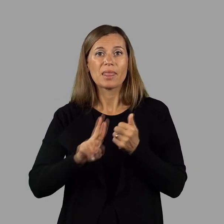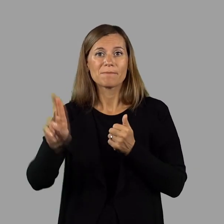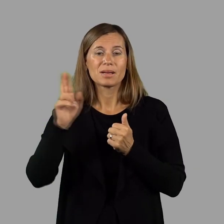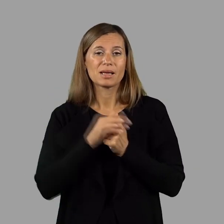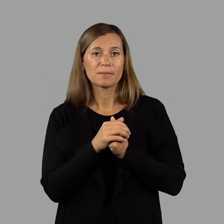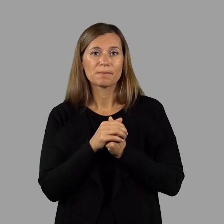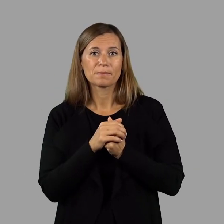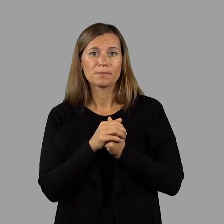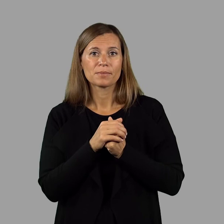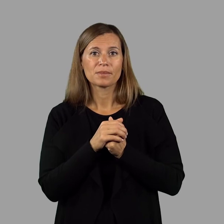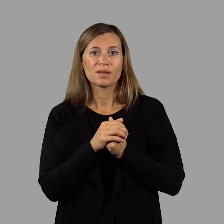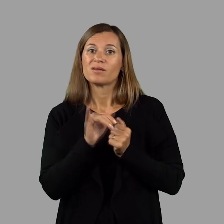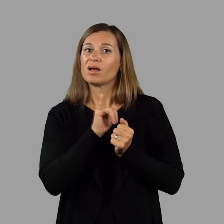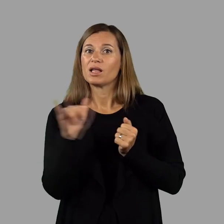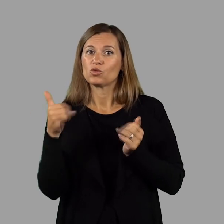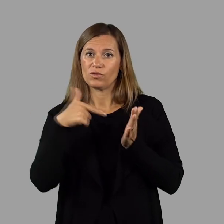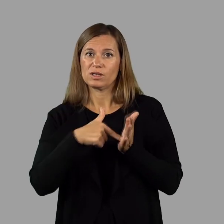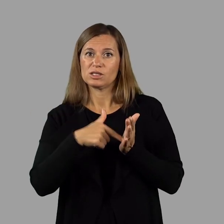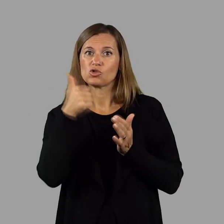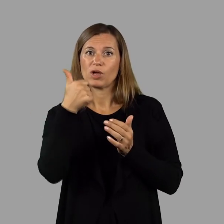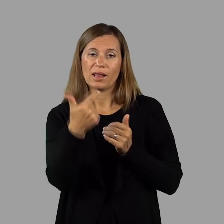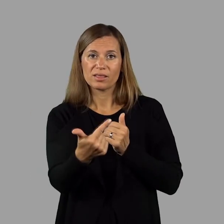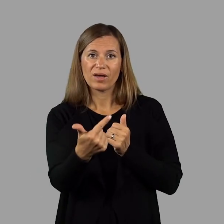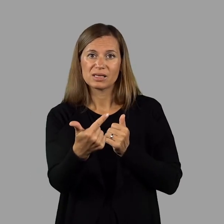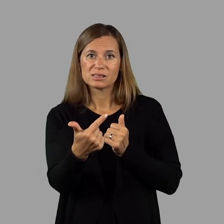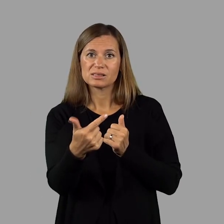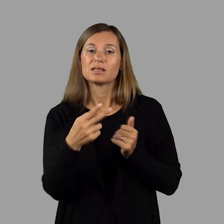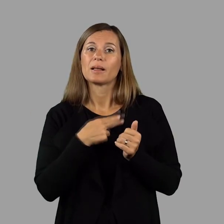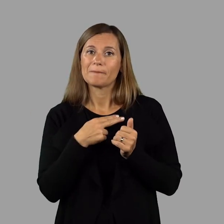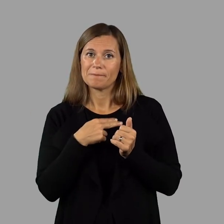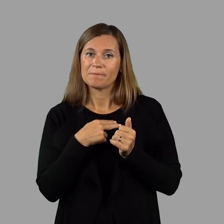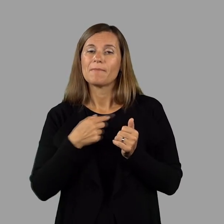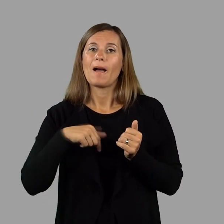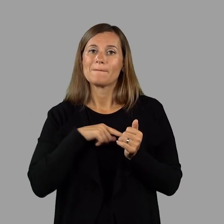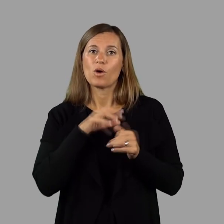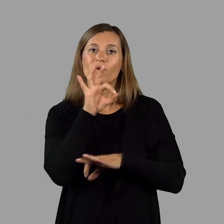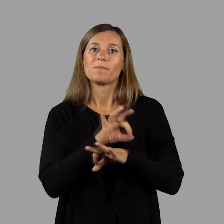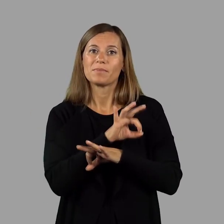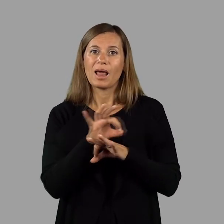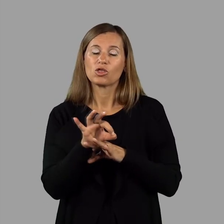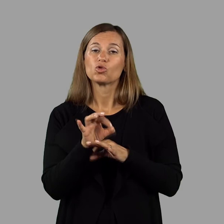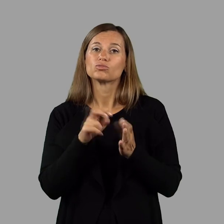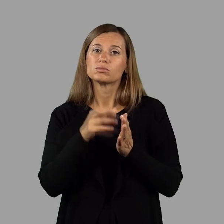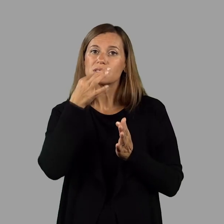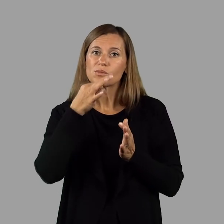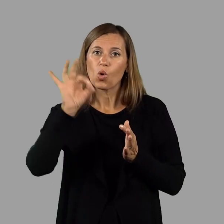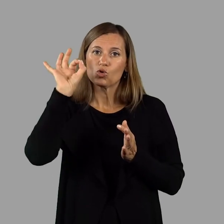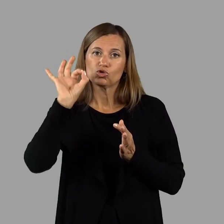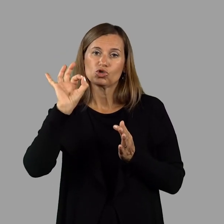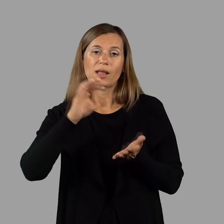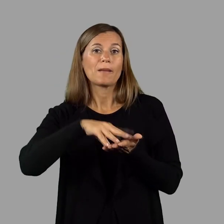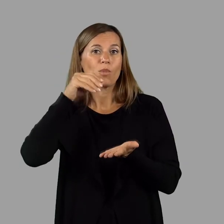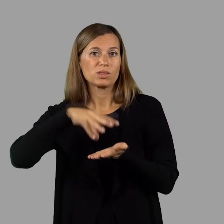naprej. V letu 2021 imamo v planu